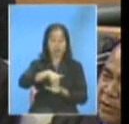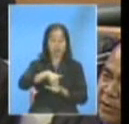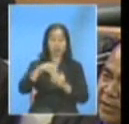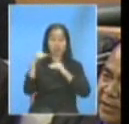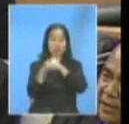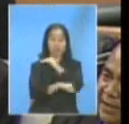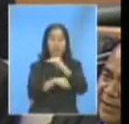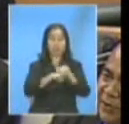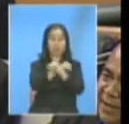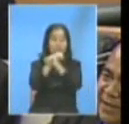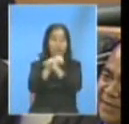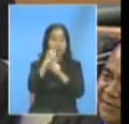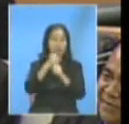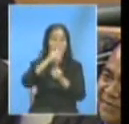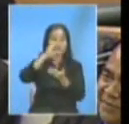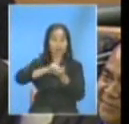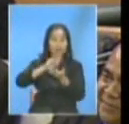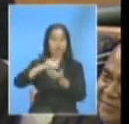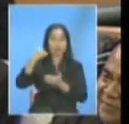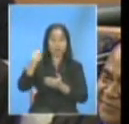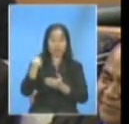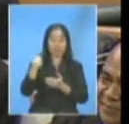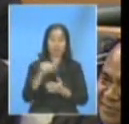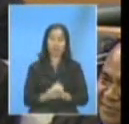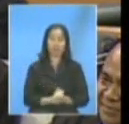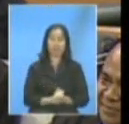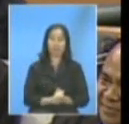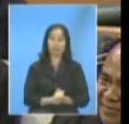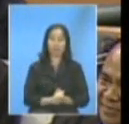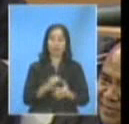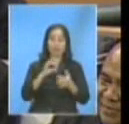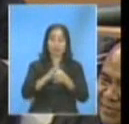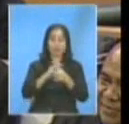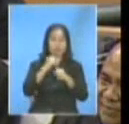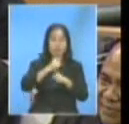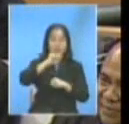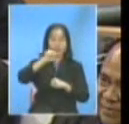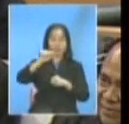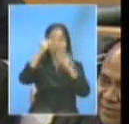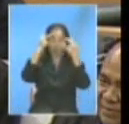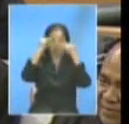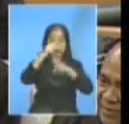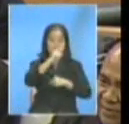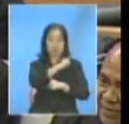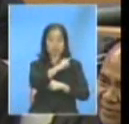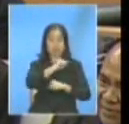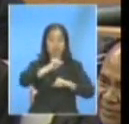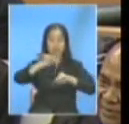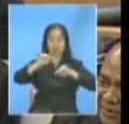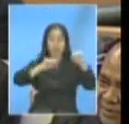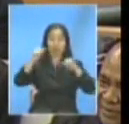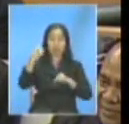งข้อมูลรายงานผลไปยังศูนย์บัญชาการนายกรัฐมนตรีท่านประธ